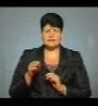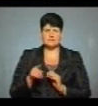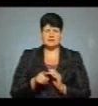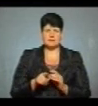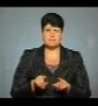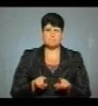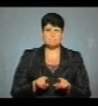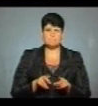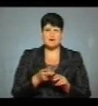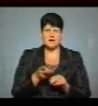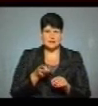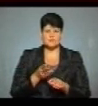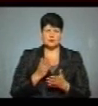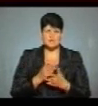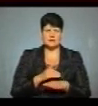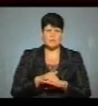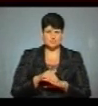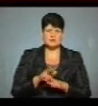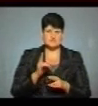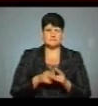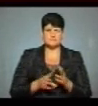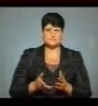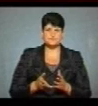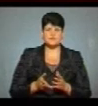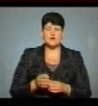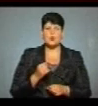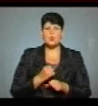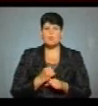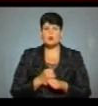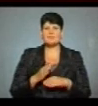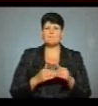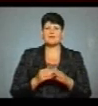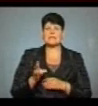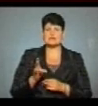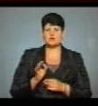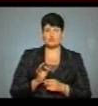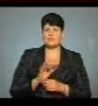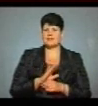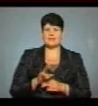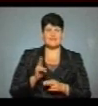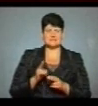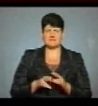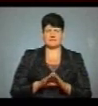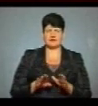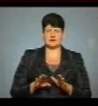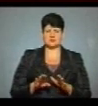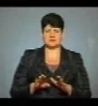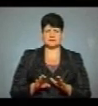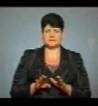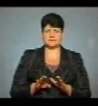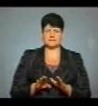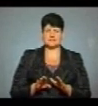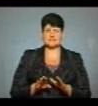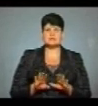тривають на всіх цих вулицях, чи вже десь завершилися? В роботи практично не завершилися остаточно ніде.